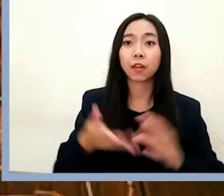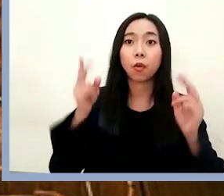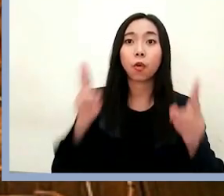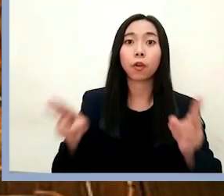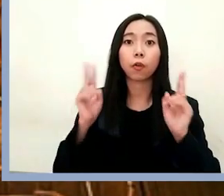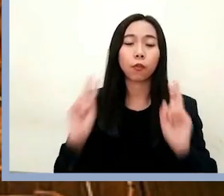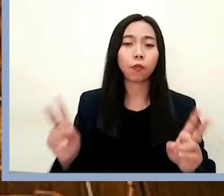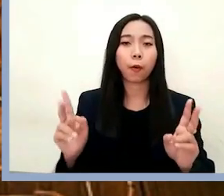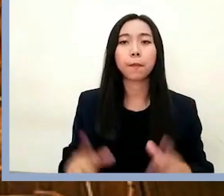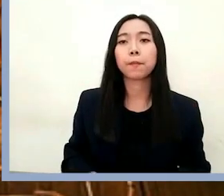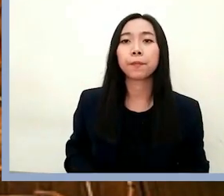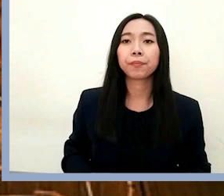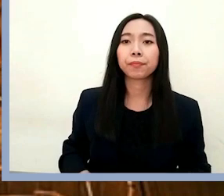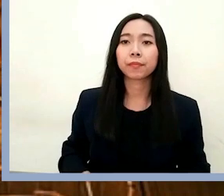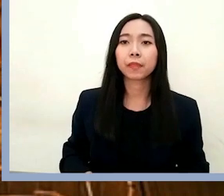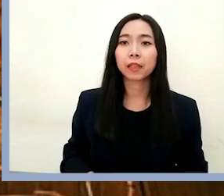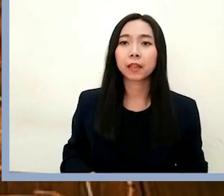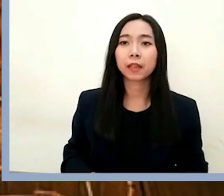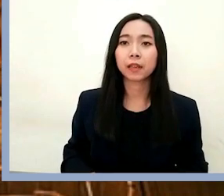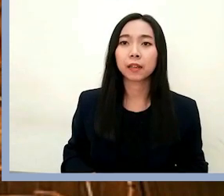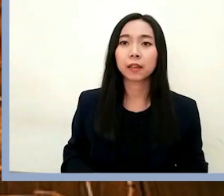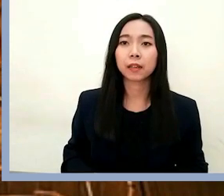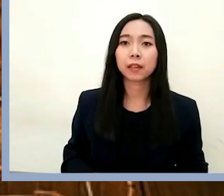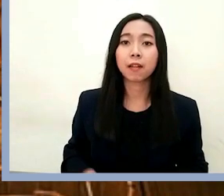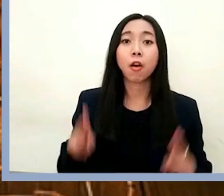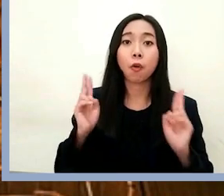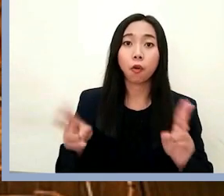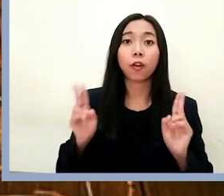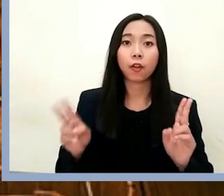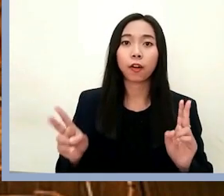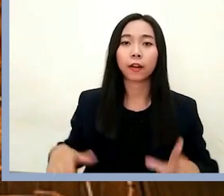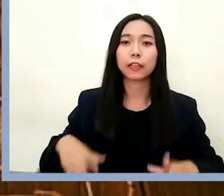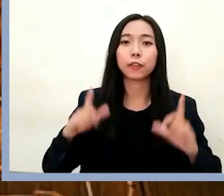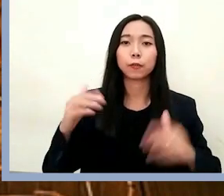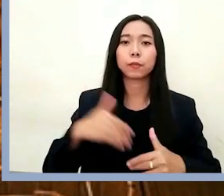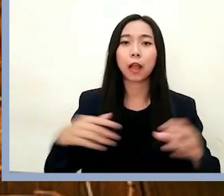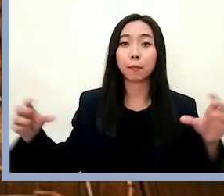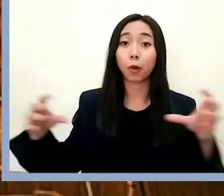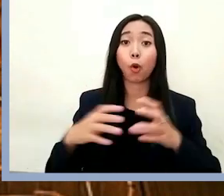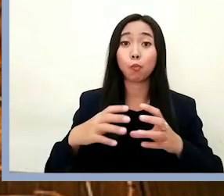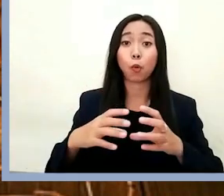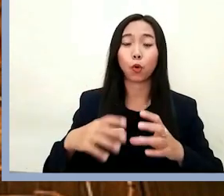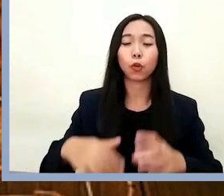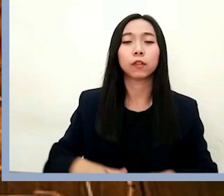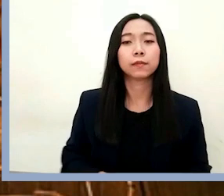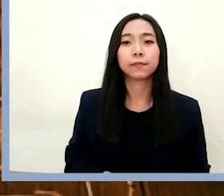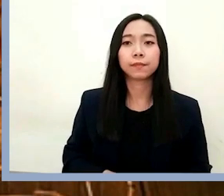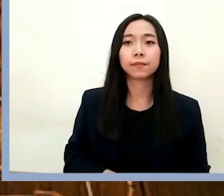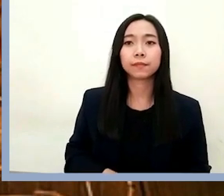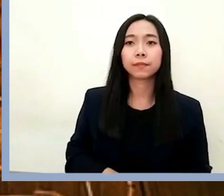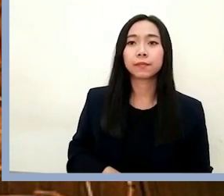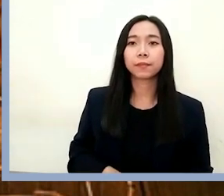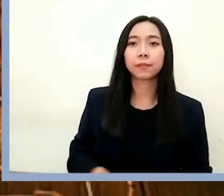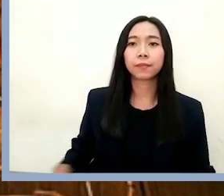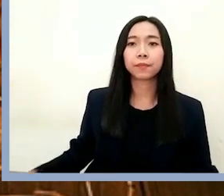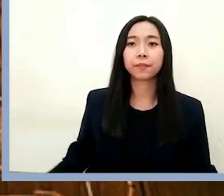dalam hubungan yang kuat dalam komunitasnya atau paguyuban atau gemeinschaft itu maka